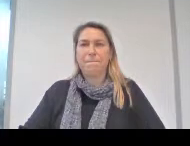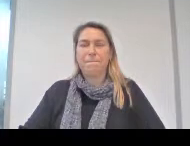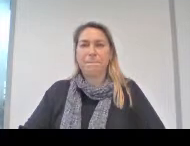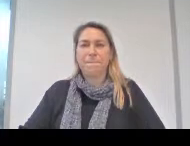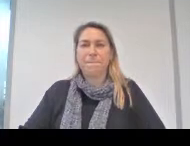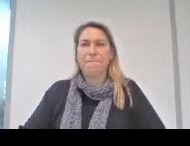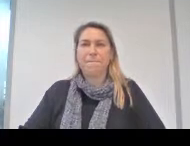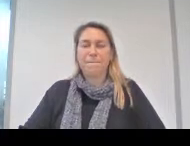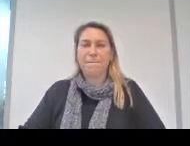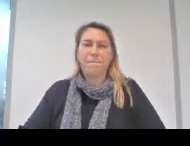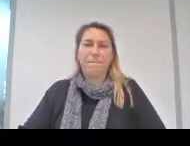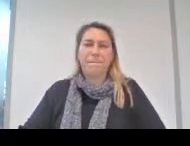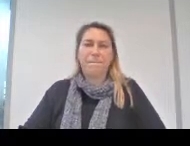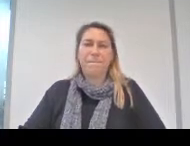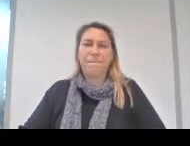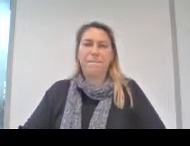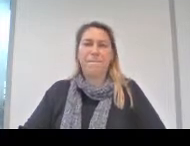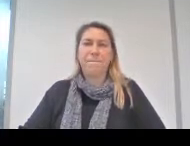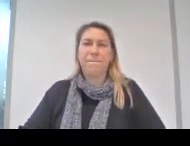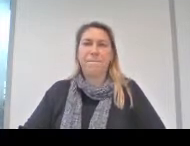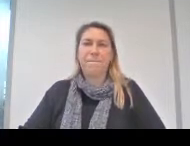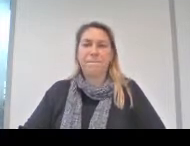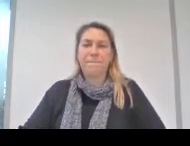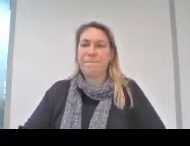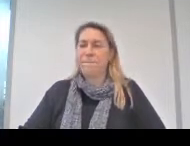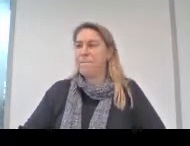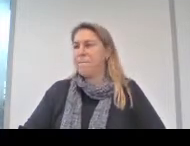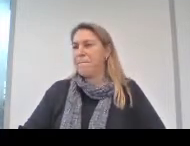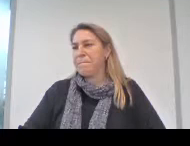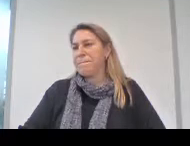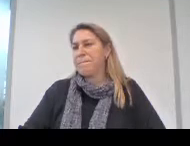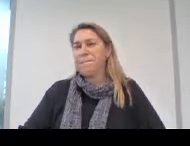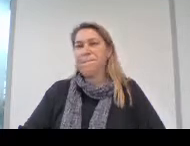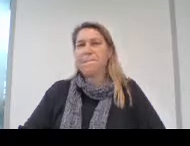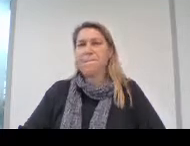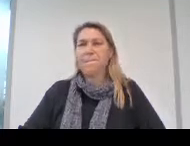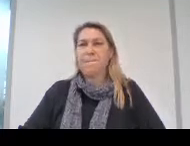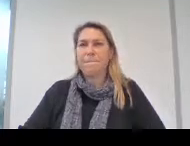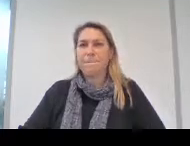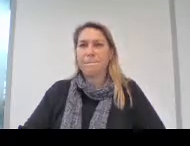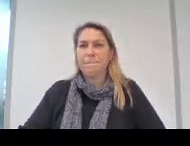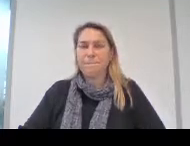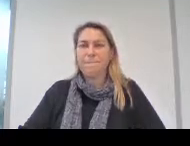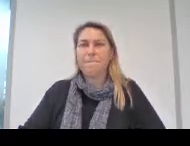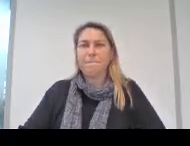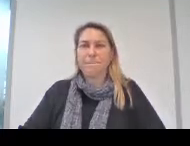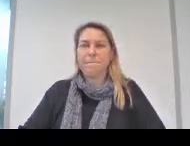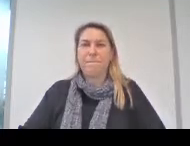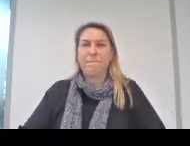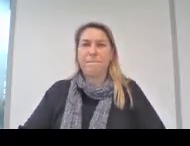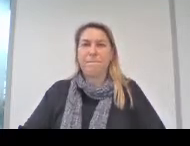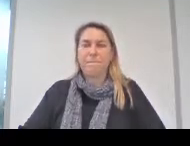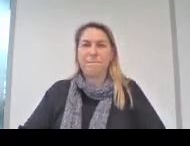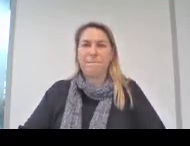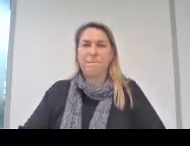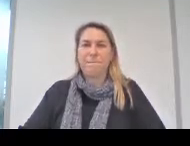milliards d'euros et les investissements réalisés par les professionnels s'élèvent à plus de 2 milliards d'euros et génèrent